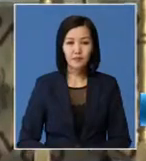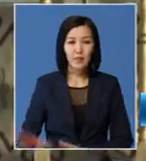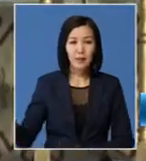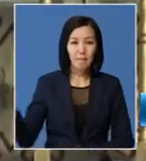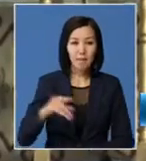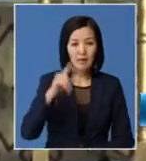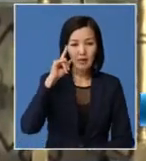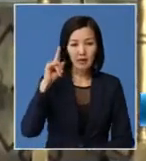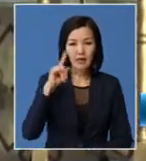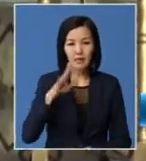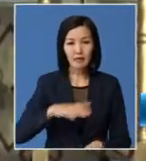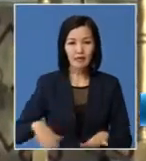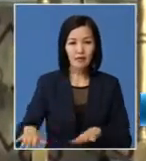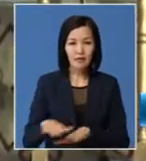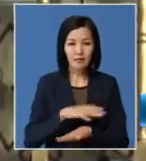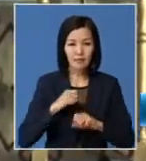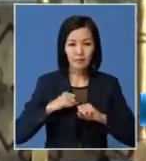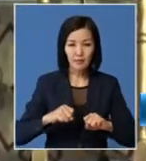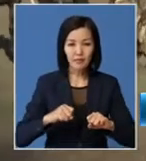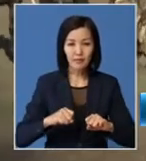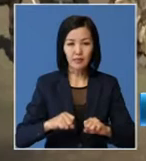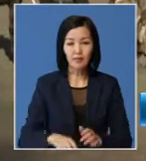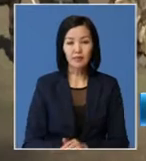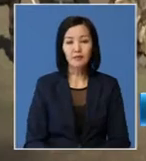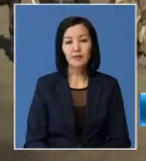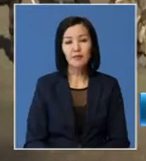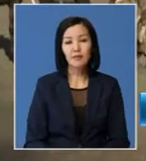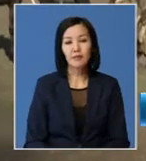қазақты Қарасай батырысын, жаса Қарасай!